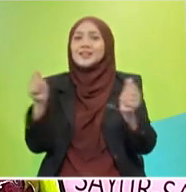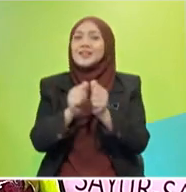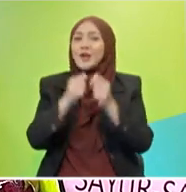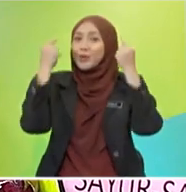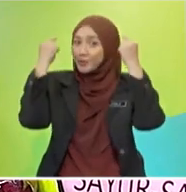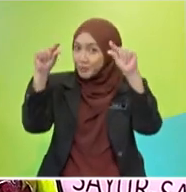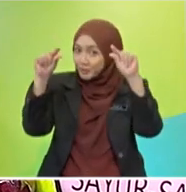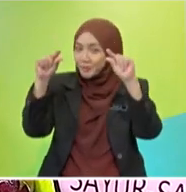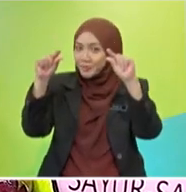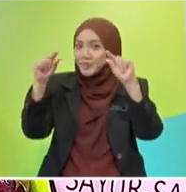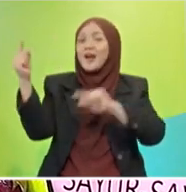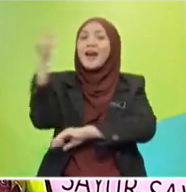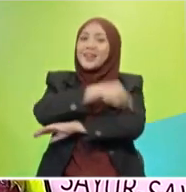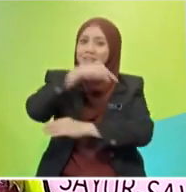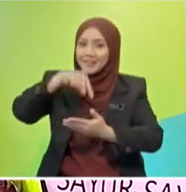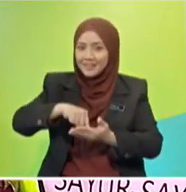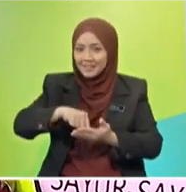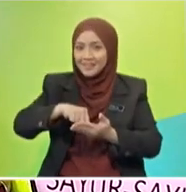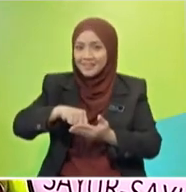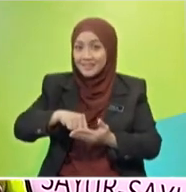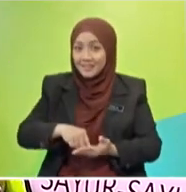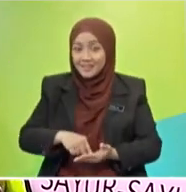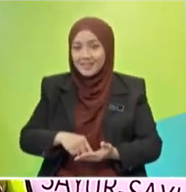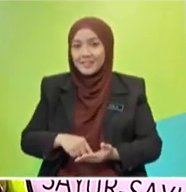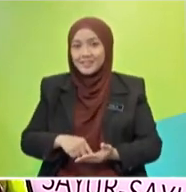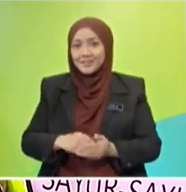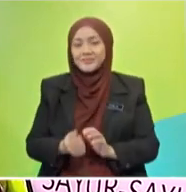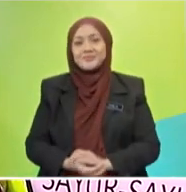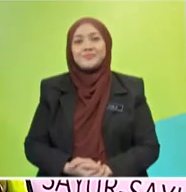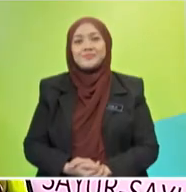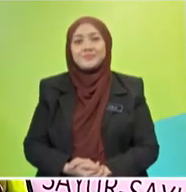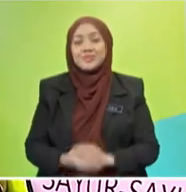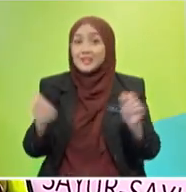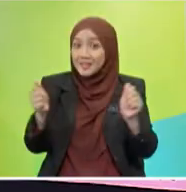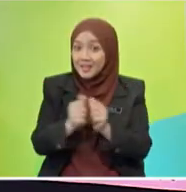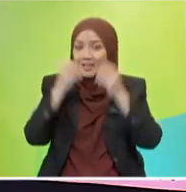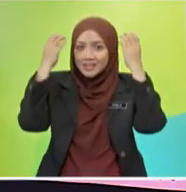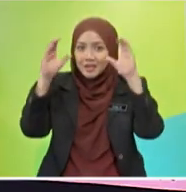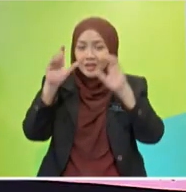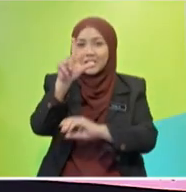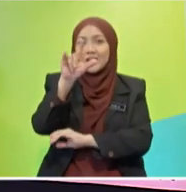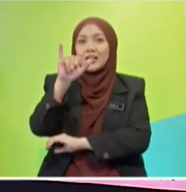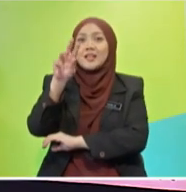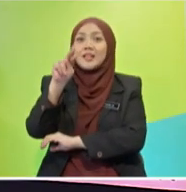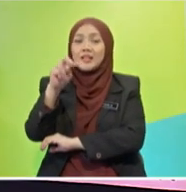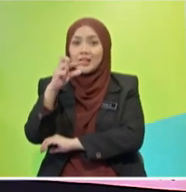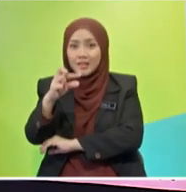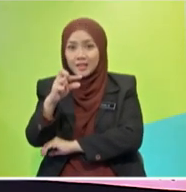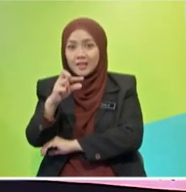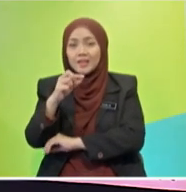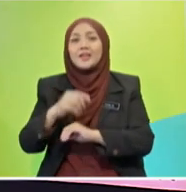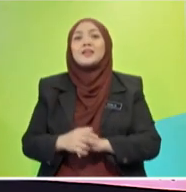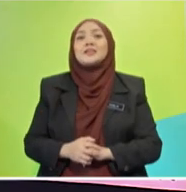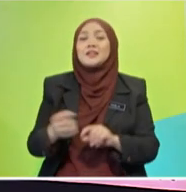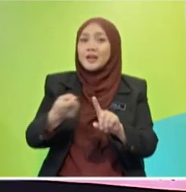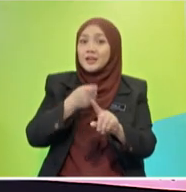penyampai kita pada hari ini ini dia di sebelah kiri saya kita bersama dengan Cikgu Linkin Fong dari sekolah menengah